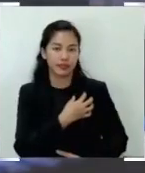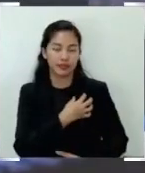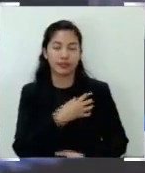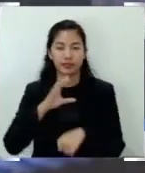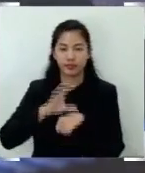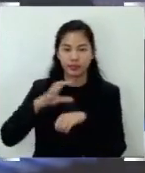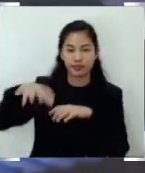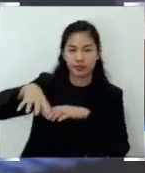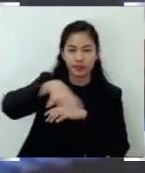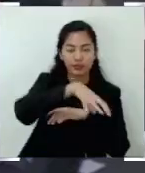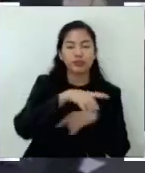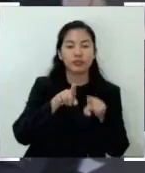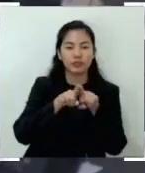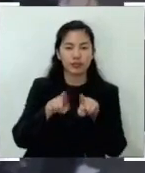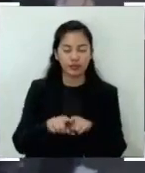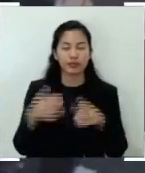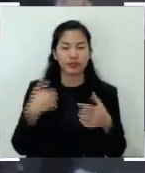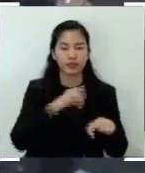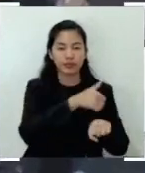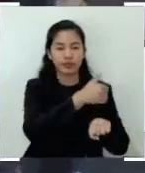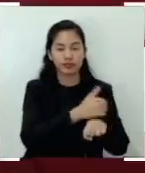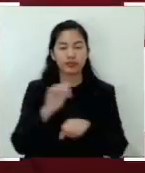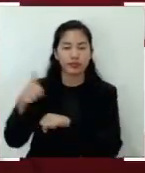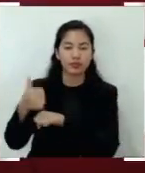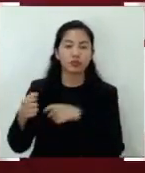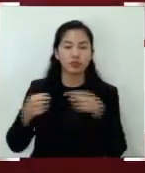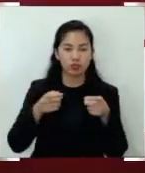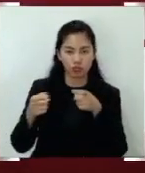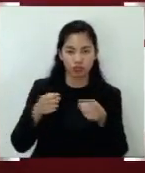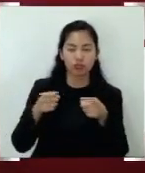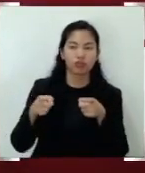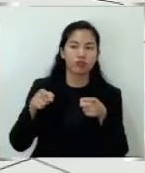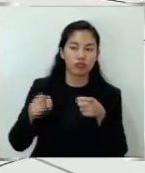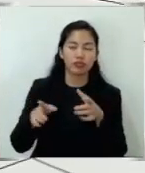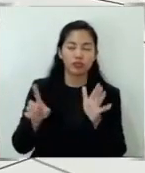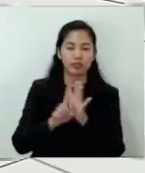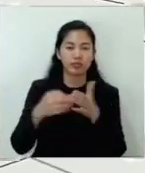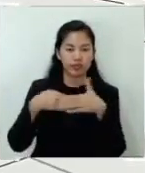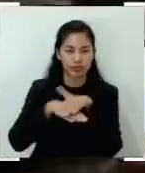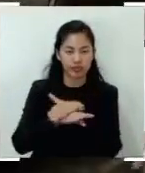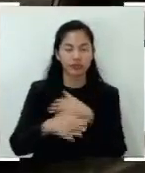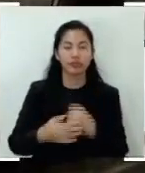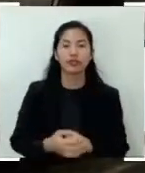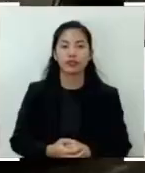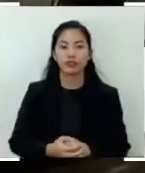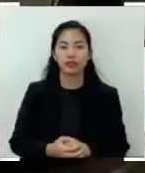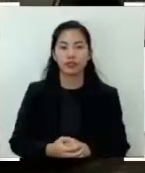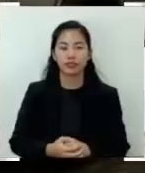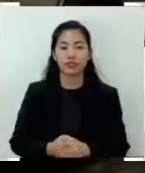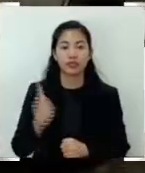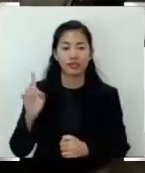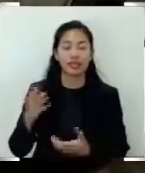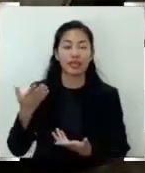na control points sa mga daan patungo sa simbahan. Sa Palangka Street sa ilalim ng MacArthur Bridge ang bukod-tanging entry point. Pero